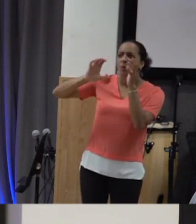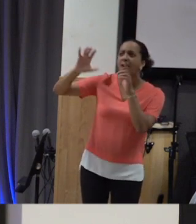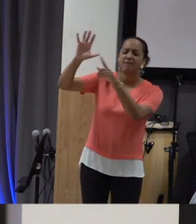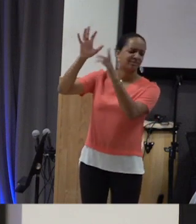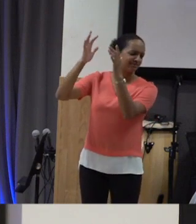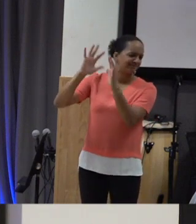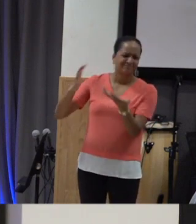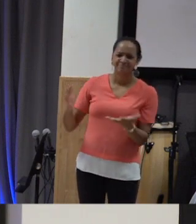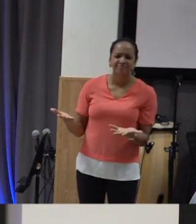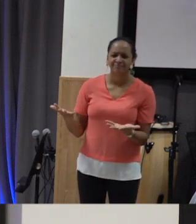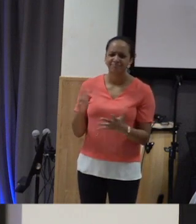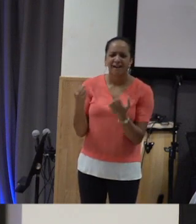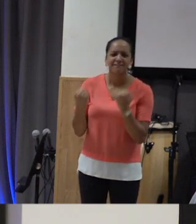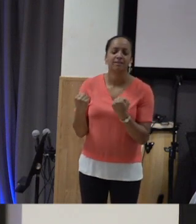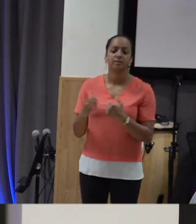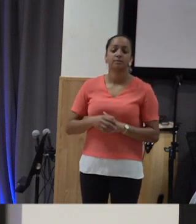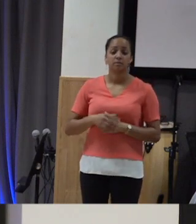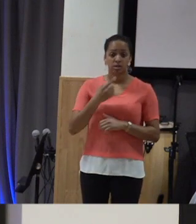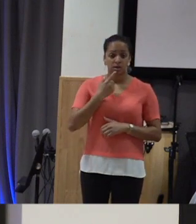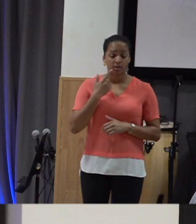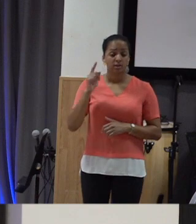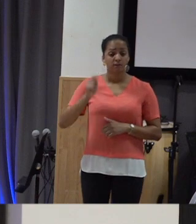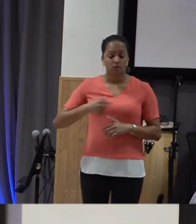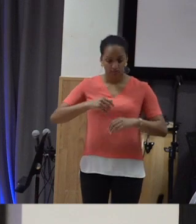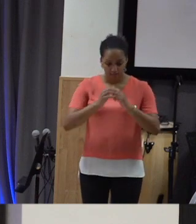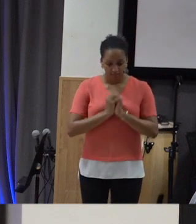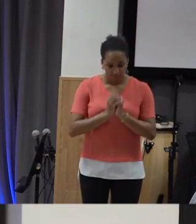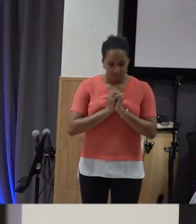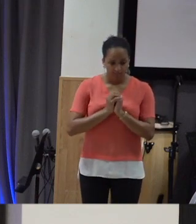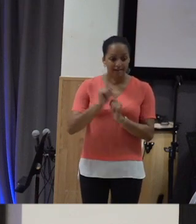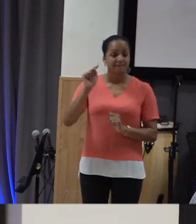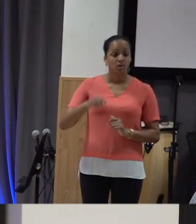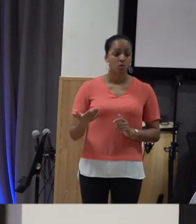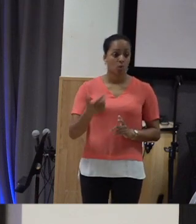qu'une prière, bien-aimée, soit entendue et exaucée par Dieu, il doit y avoir de la foi dedans.